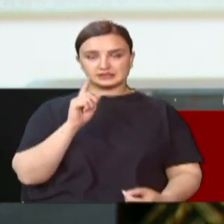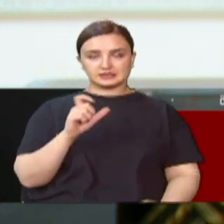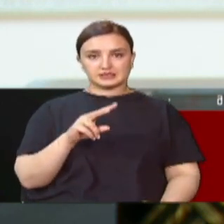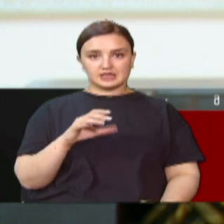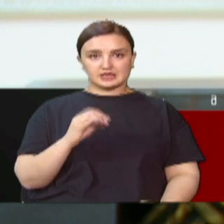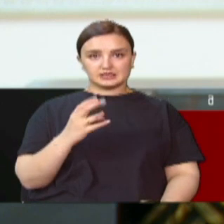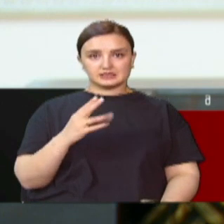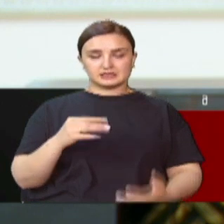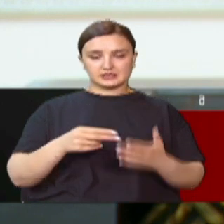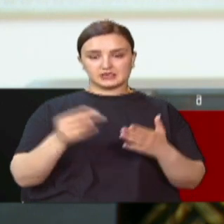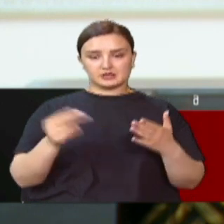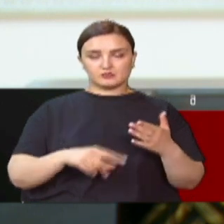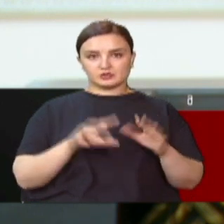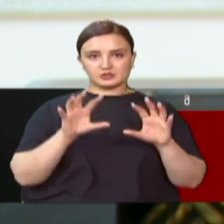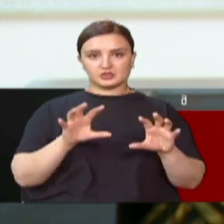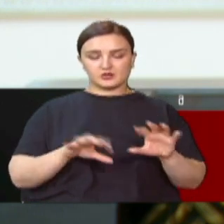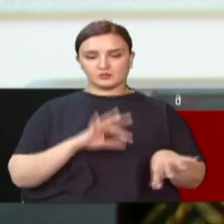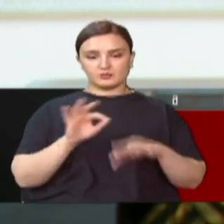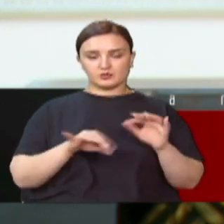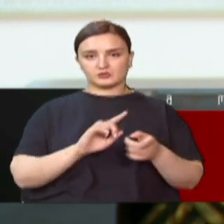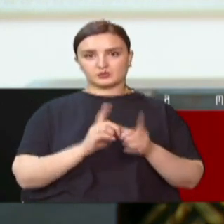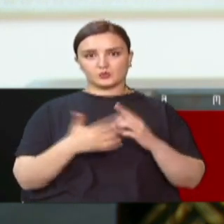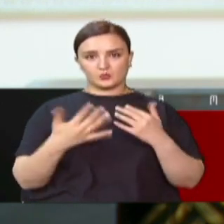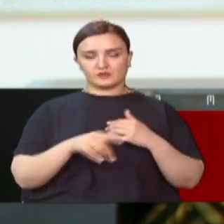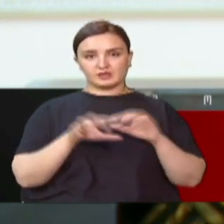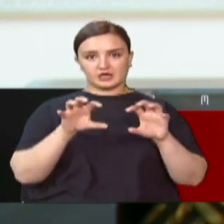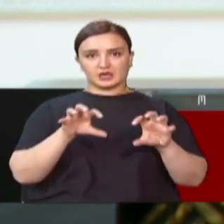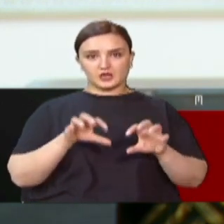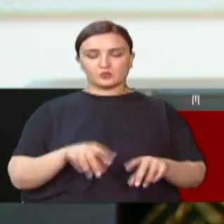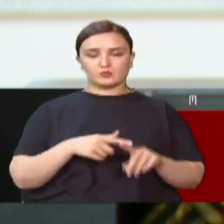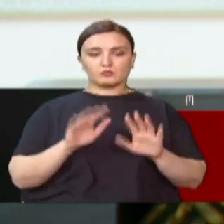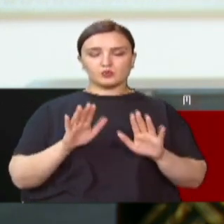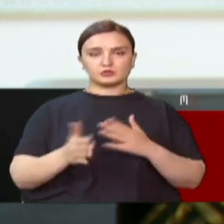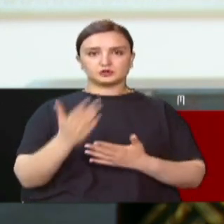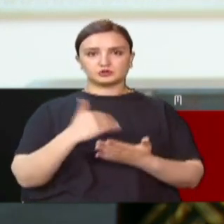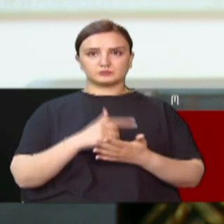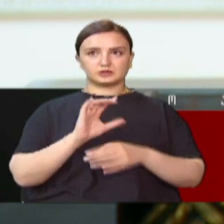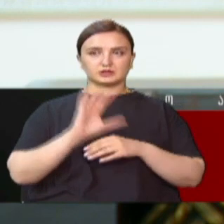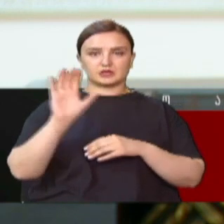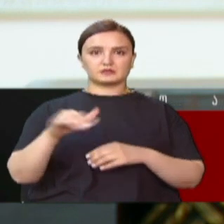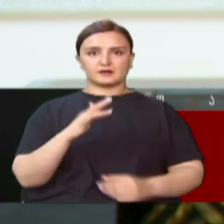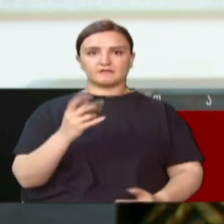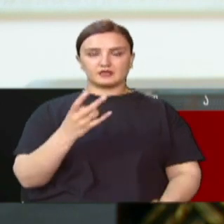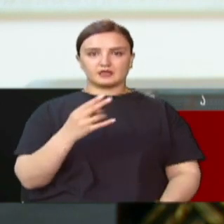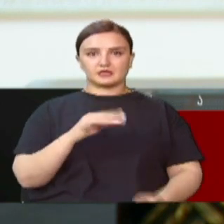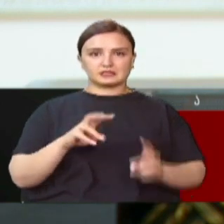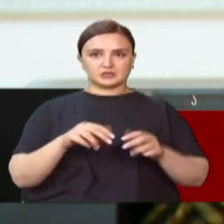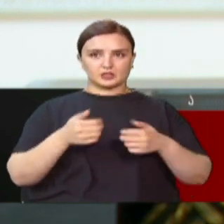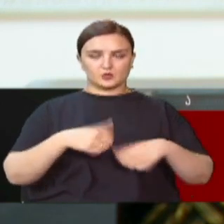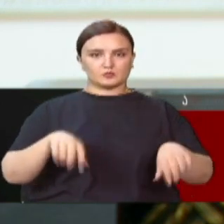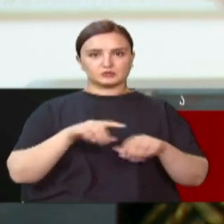მოაწერა ამ კანონპროექტზე, იგი აქცია უკვე კანონად, აი მხოლოდ ამის შემდეგ გააგზავნა ვენეციის კომისიაში